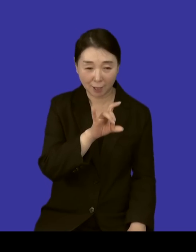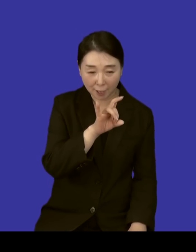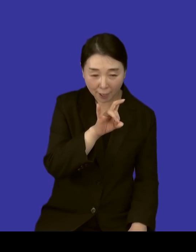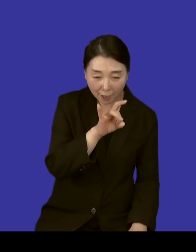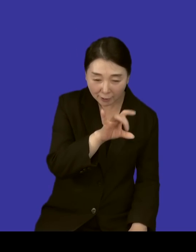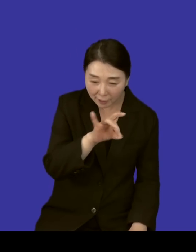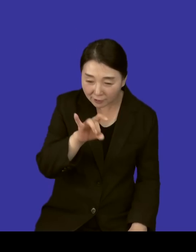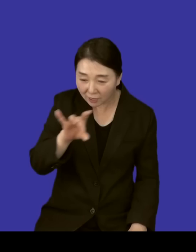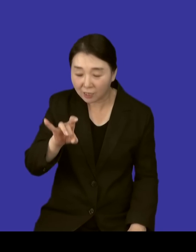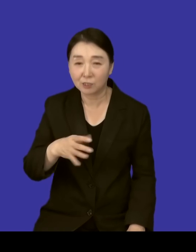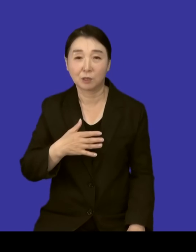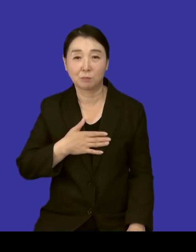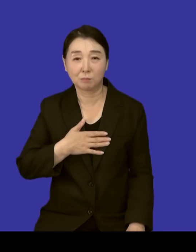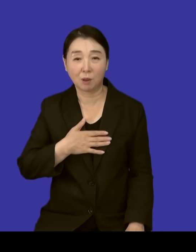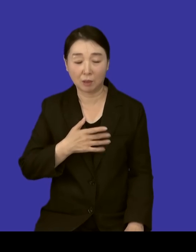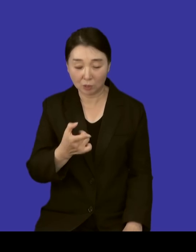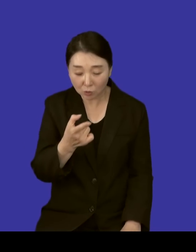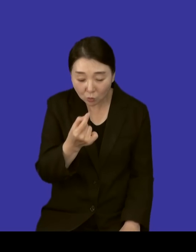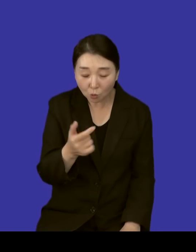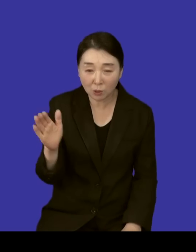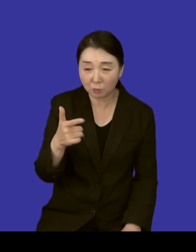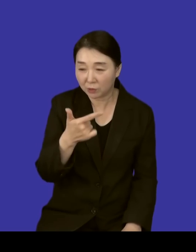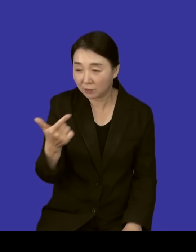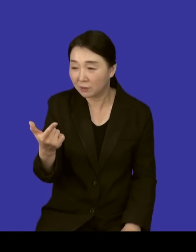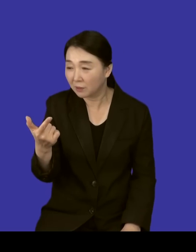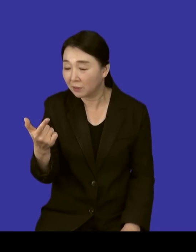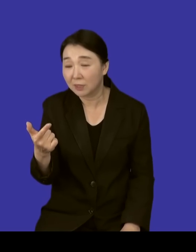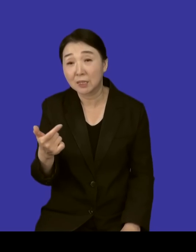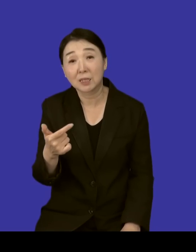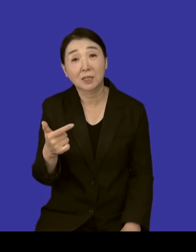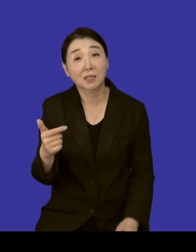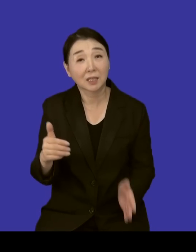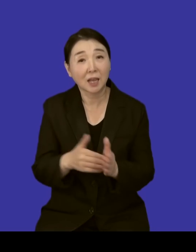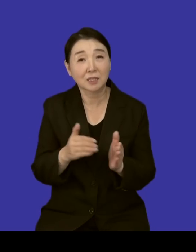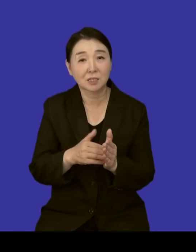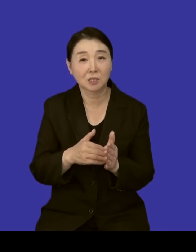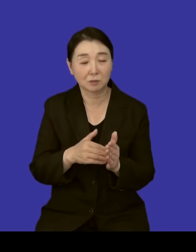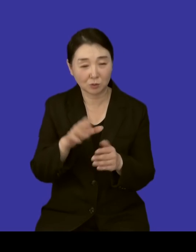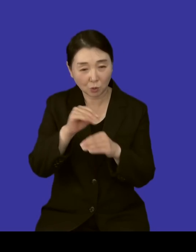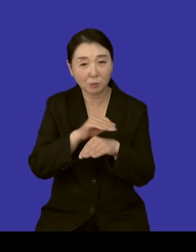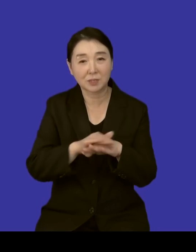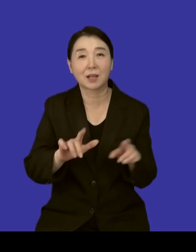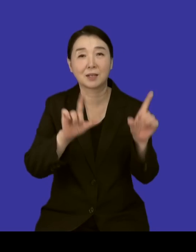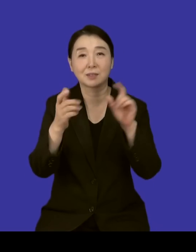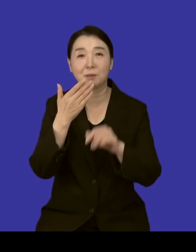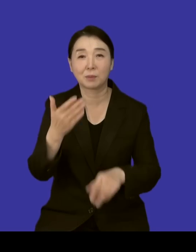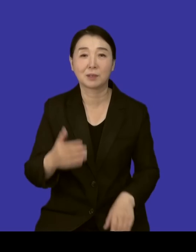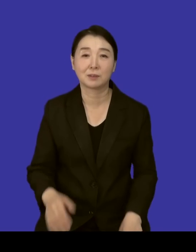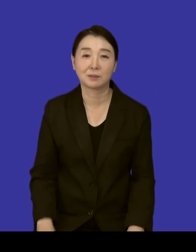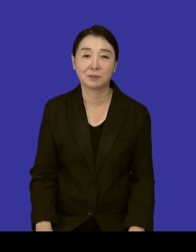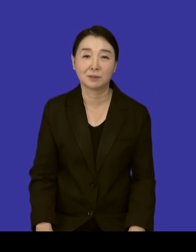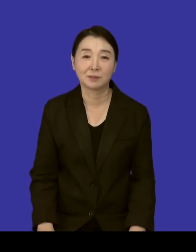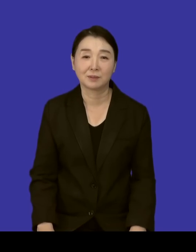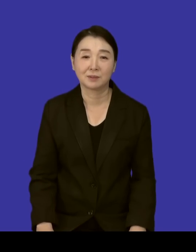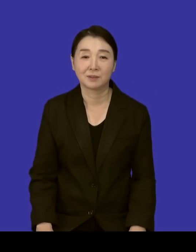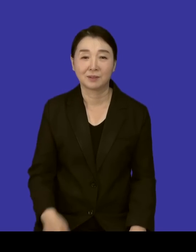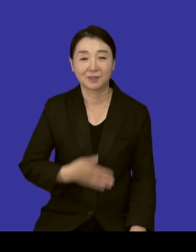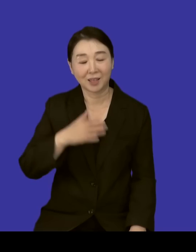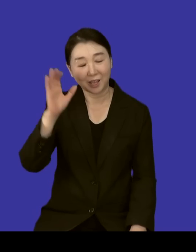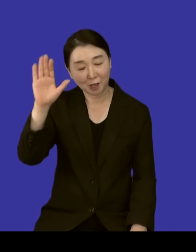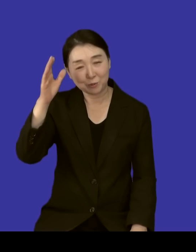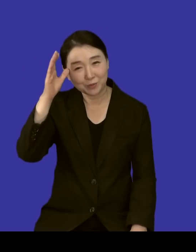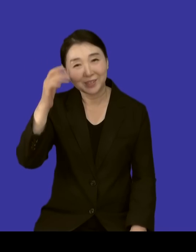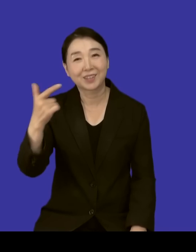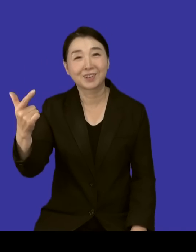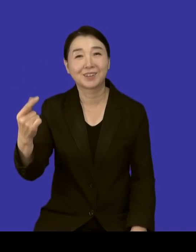열까지 작은 것들부터 큰 것까지 다 이렇게 적용하면서 진짜 살 수 있을 것 같다는 생각이 들어서 조금 기대가 돼요.